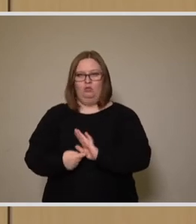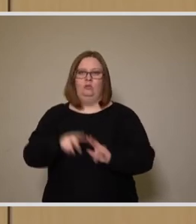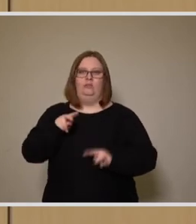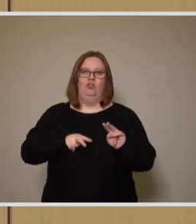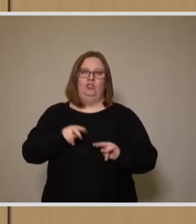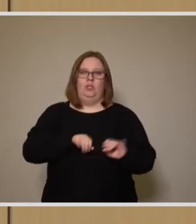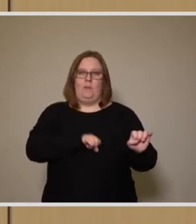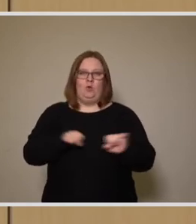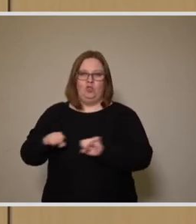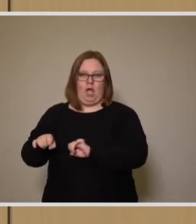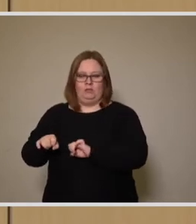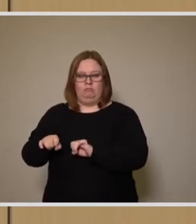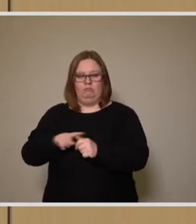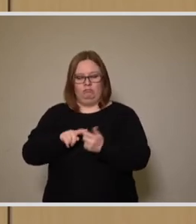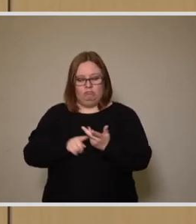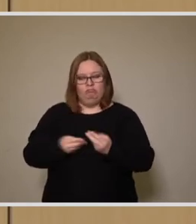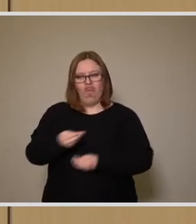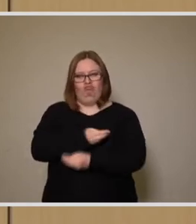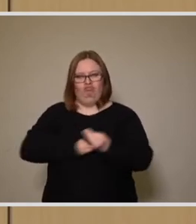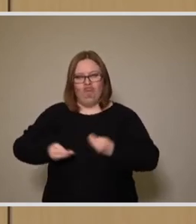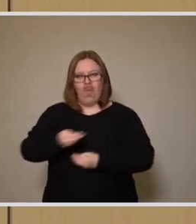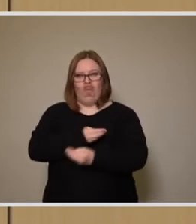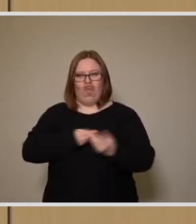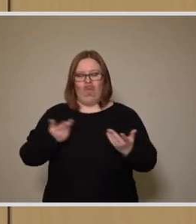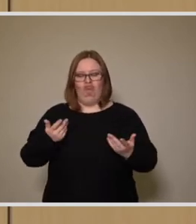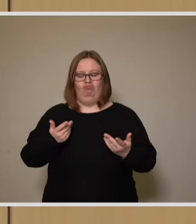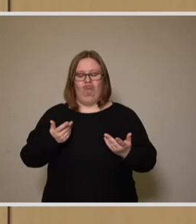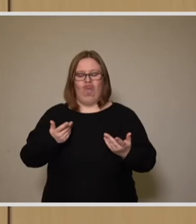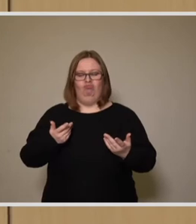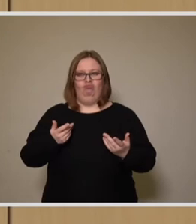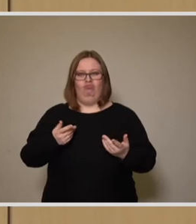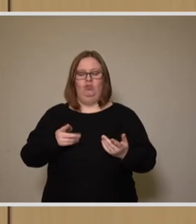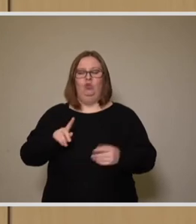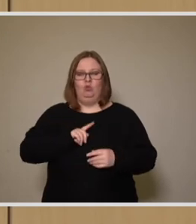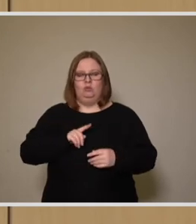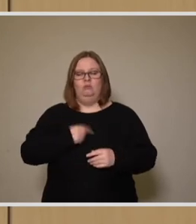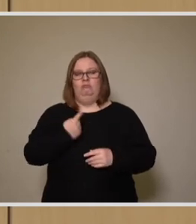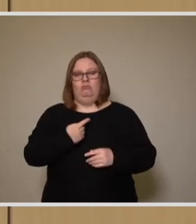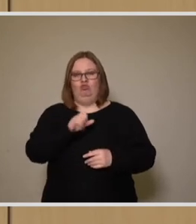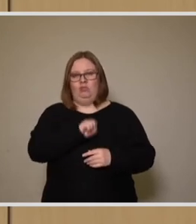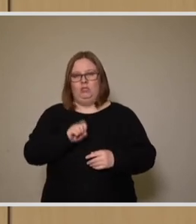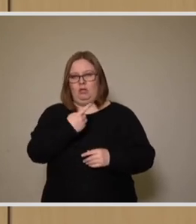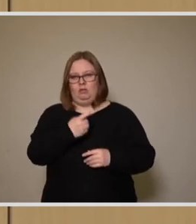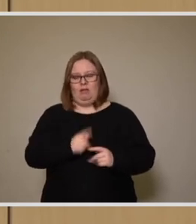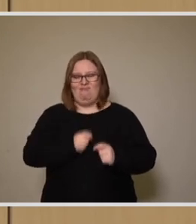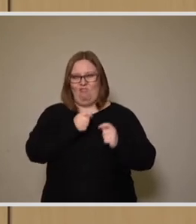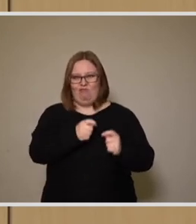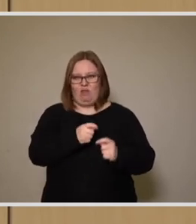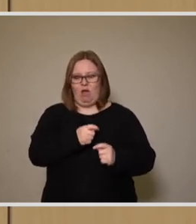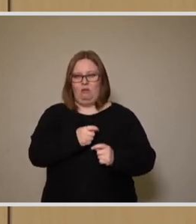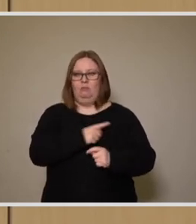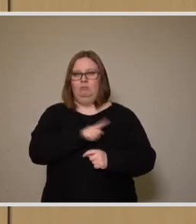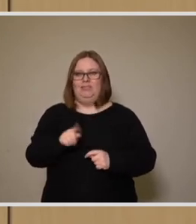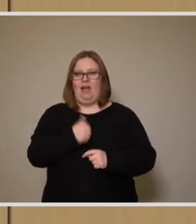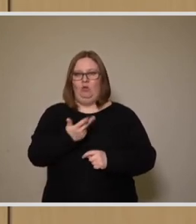verschiedenen Varianten dann im Rahmen des Bürgerforums diskutiert werden können. Die Stesat hat den Auftrag gehabt bekommen, bis